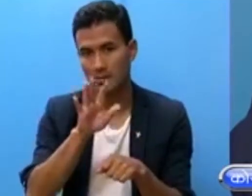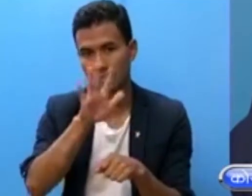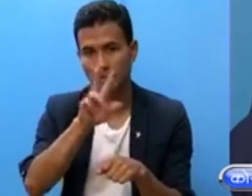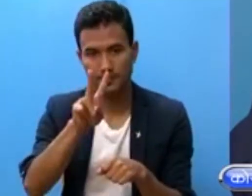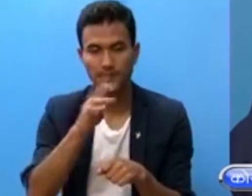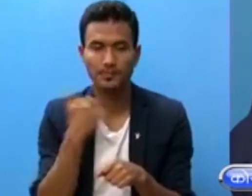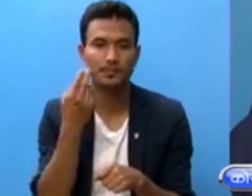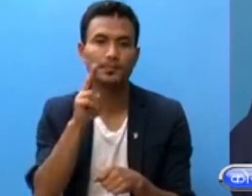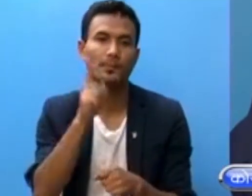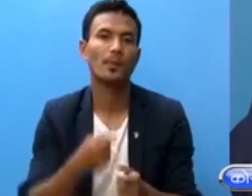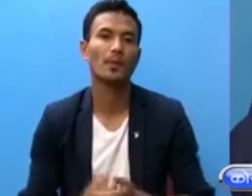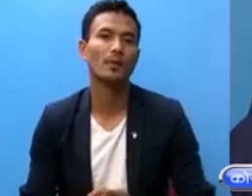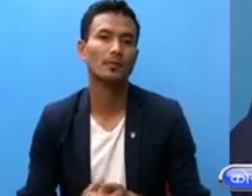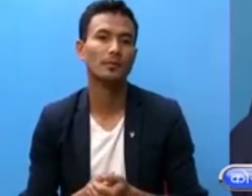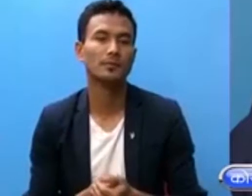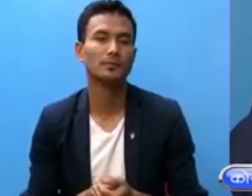7:52 मृत्यु भएको हो।